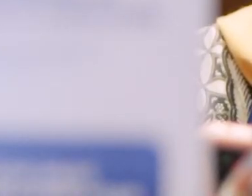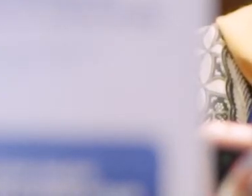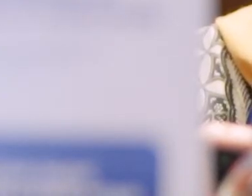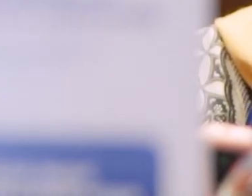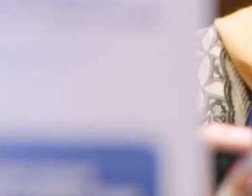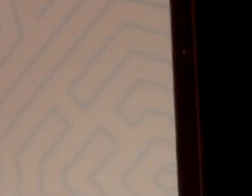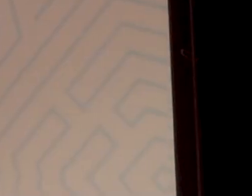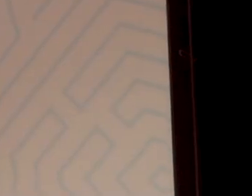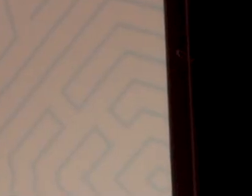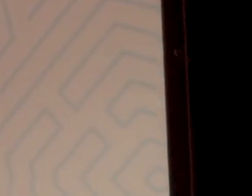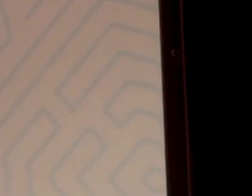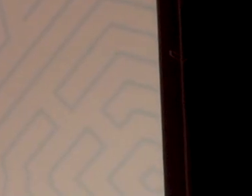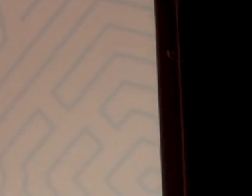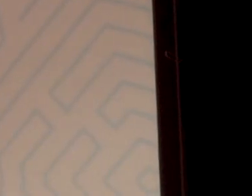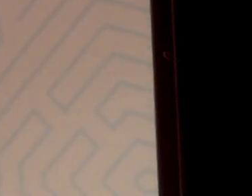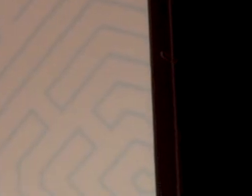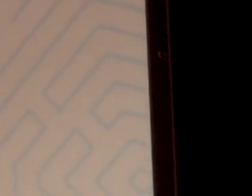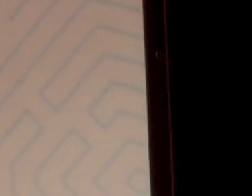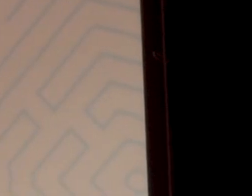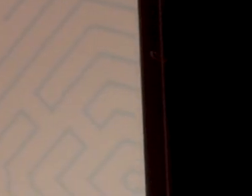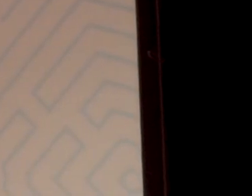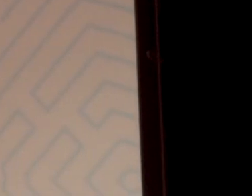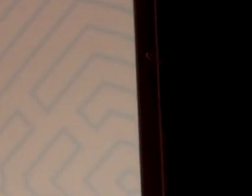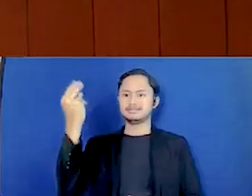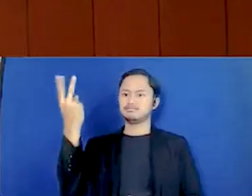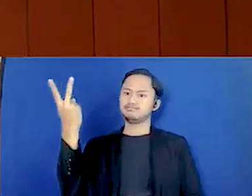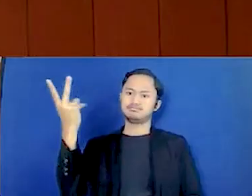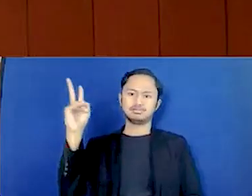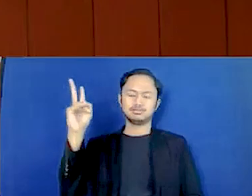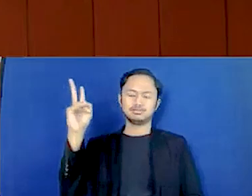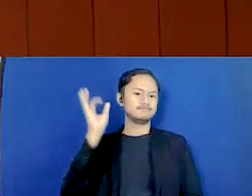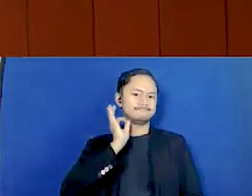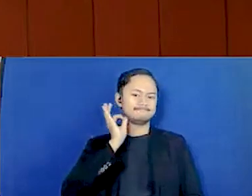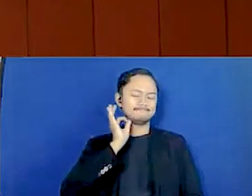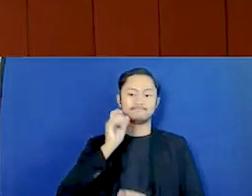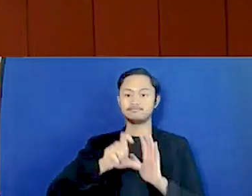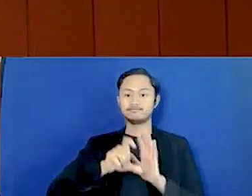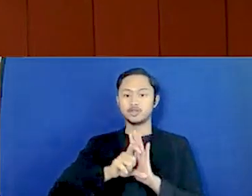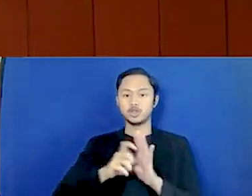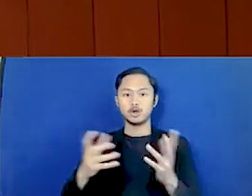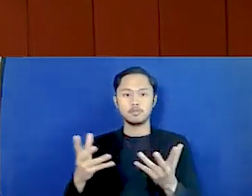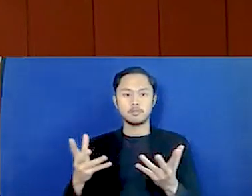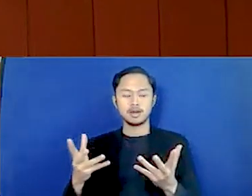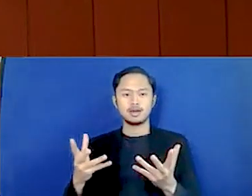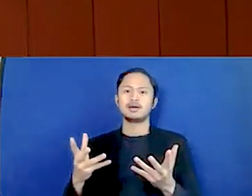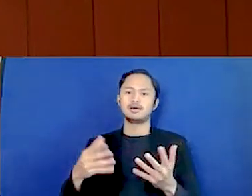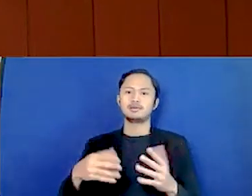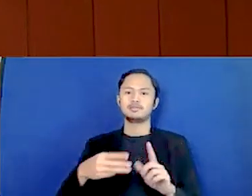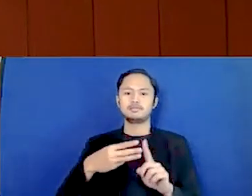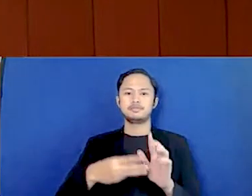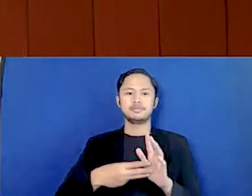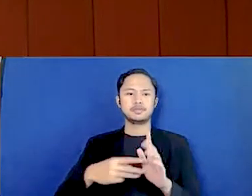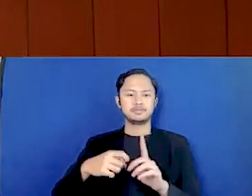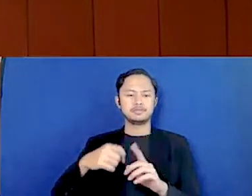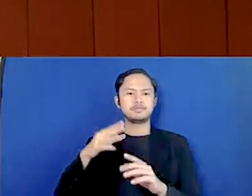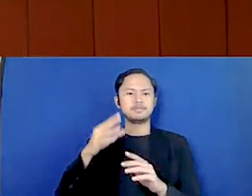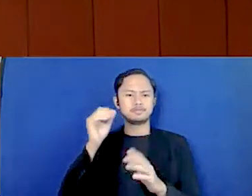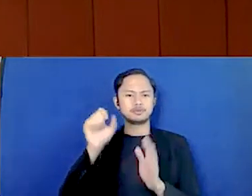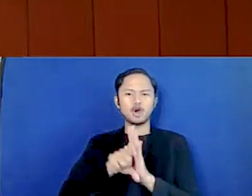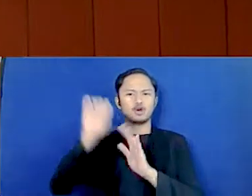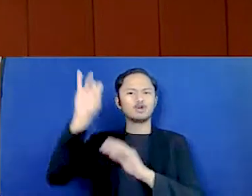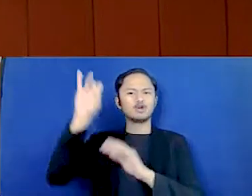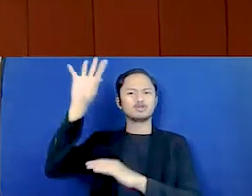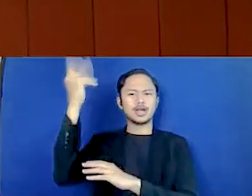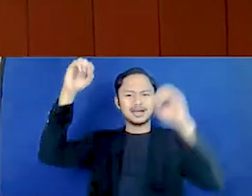rentan terhadap risiko perubahan iklim, khususnya bencana hidrometeorologi, dan termasuk salah satu negara